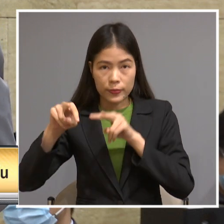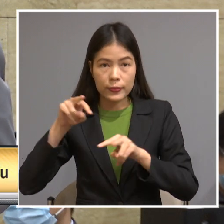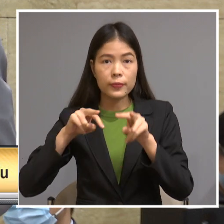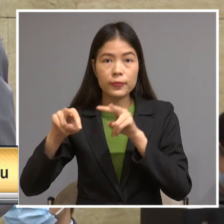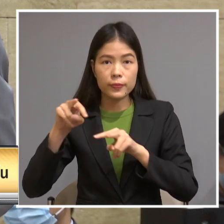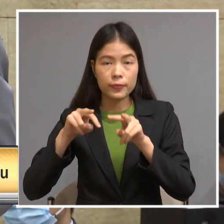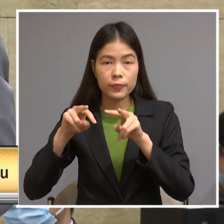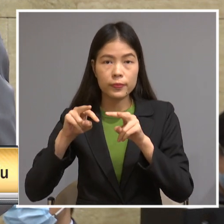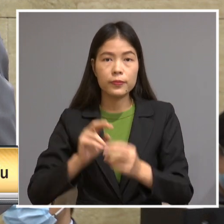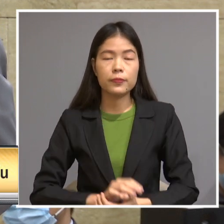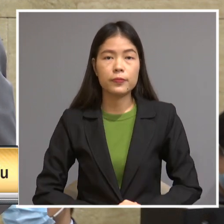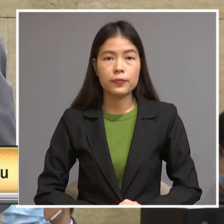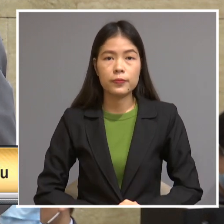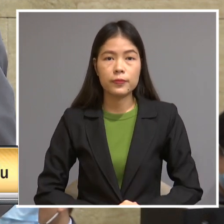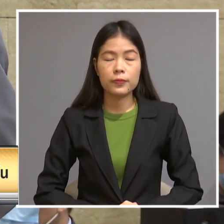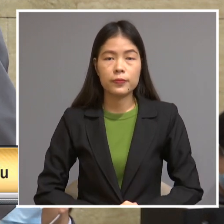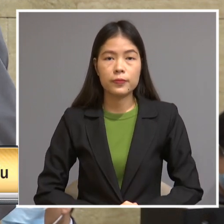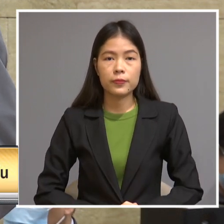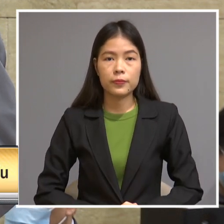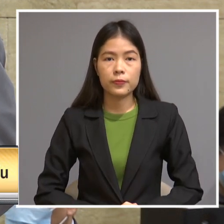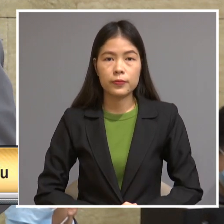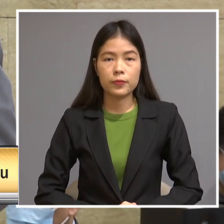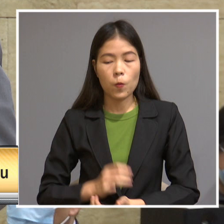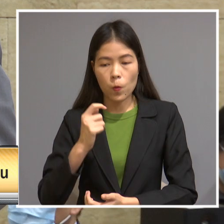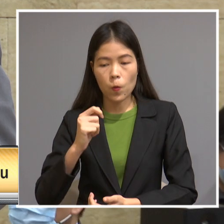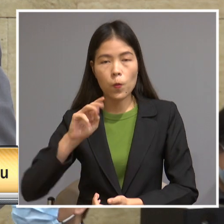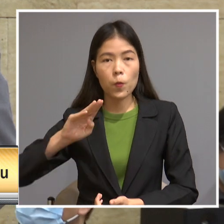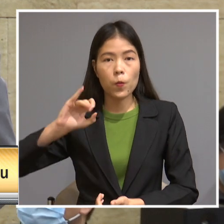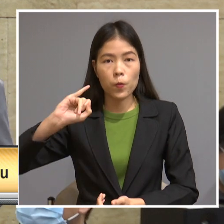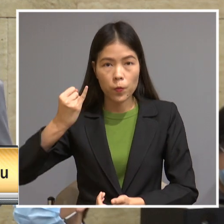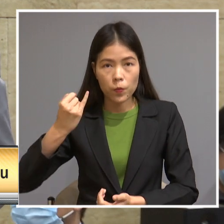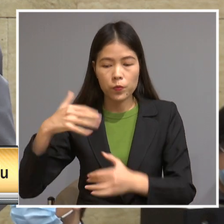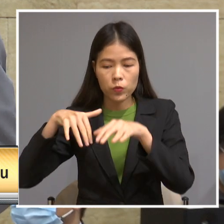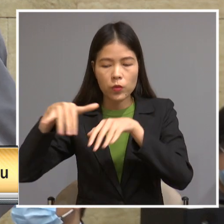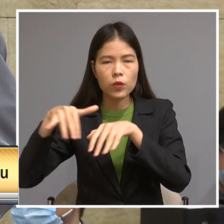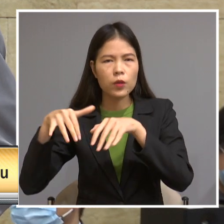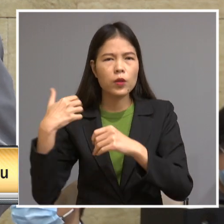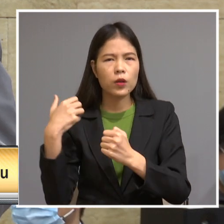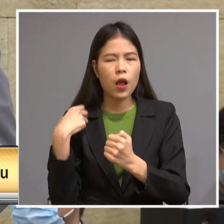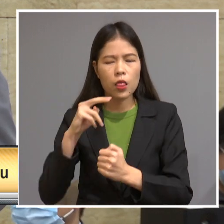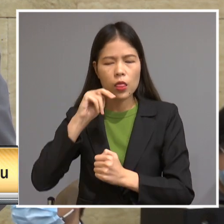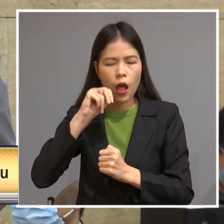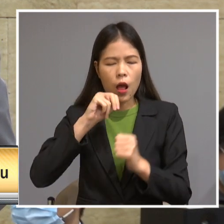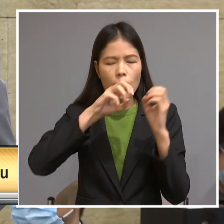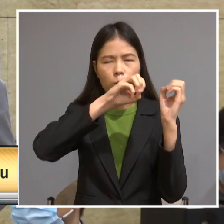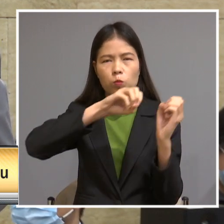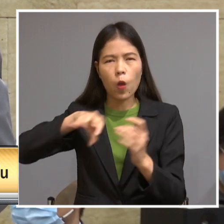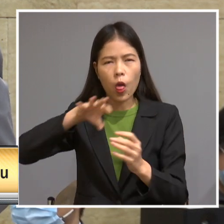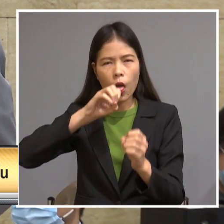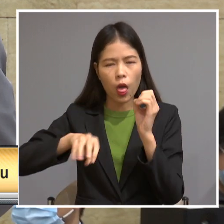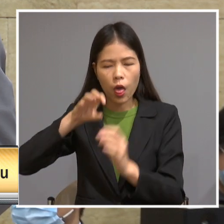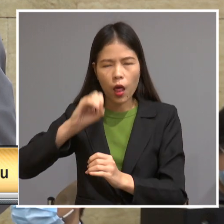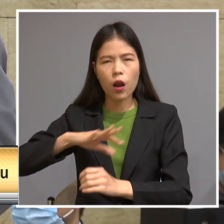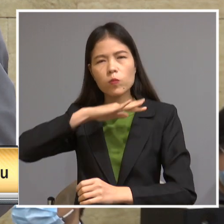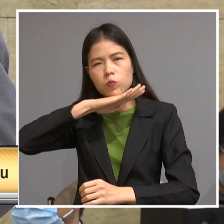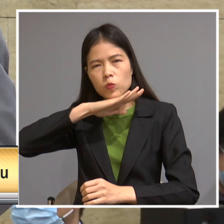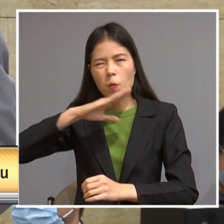าใหญ่และเดี๋ยวพอเข้าหนาฝนก็มีปัหาตามมาก็คือน้ำเสียที่เกิดจากกรองขยะ Stampซึมัไม่สามารถที่จะ